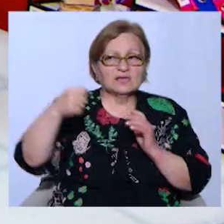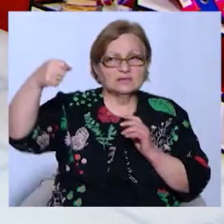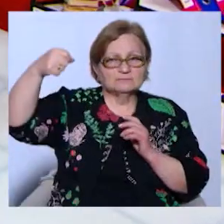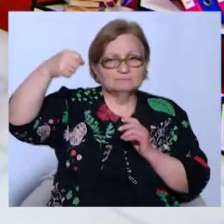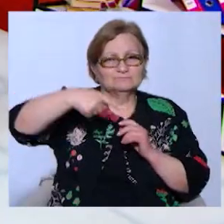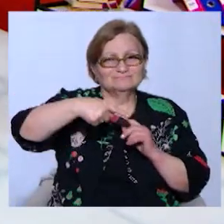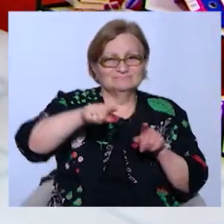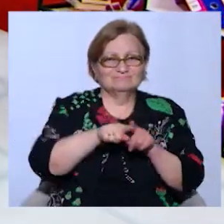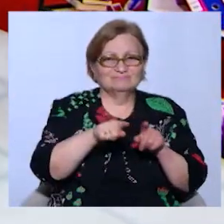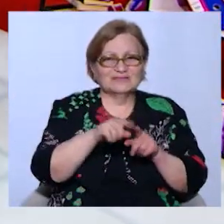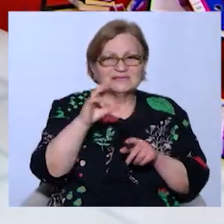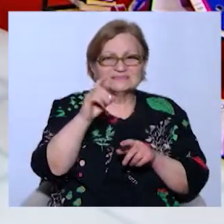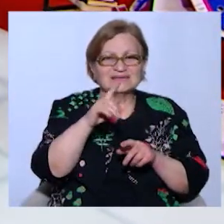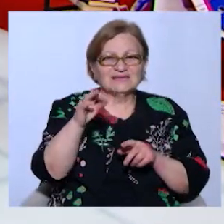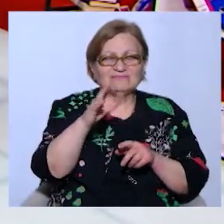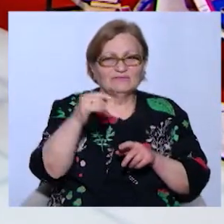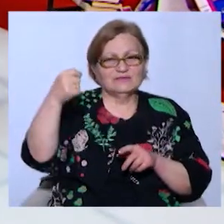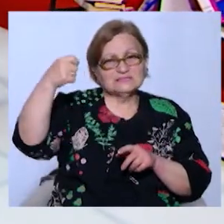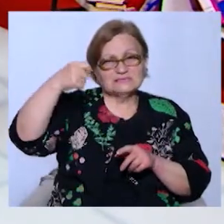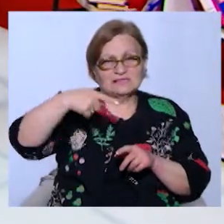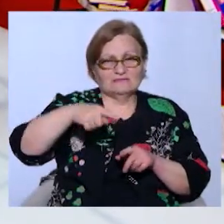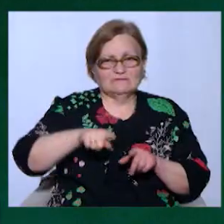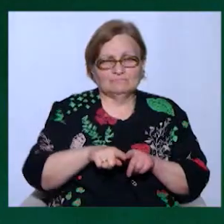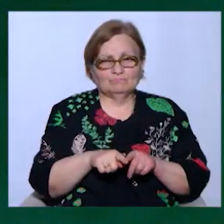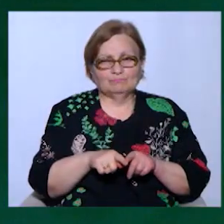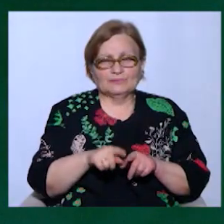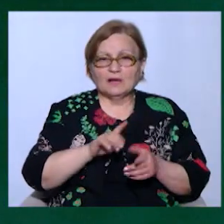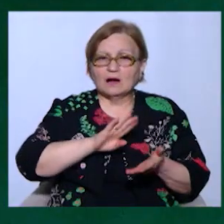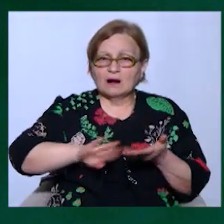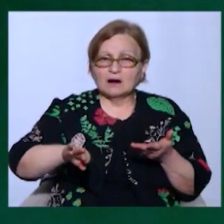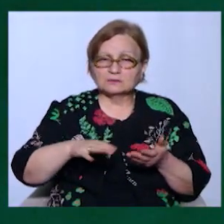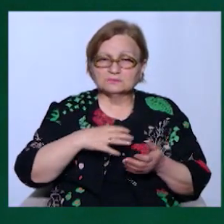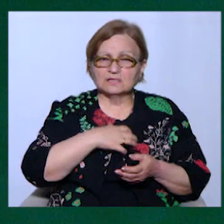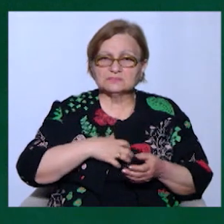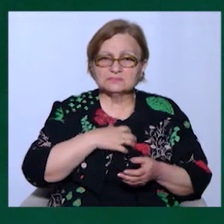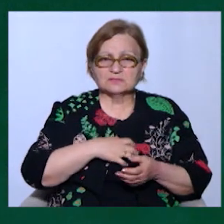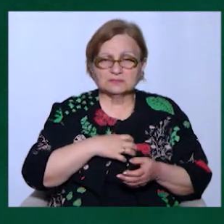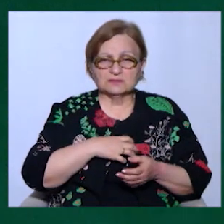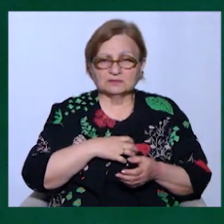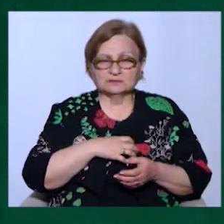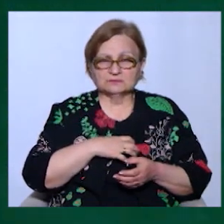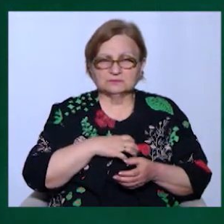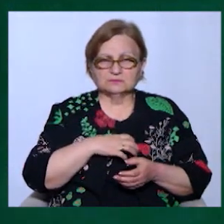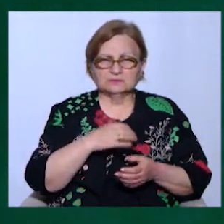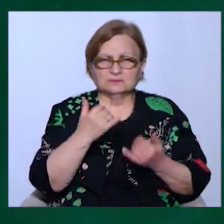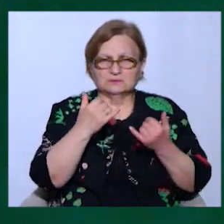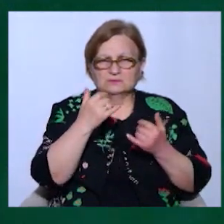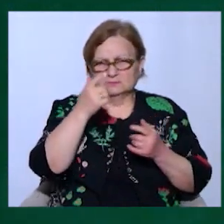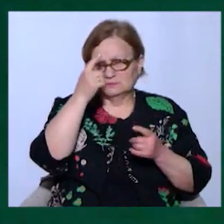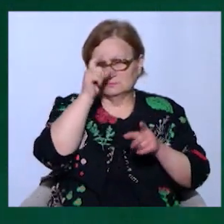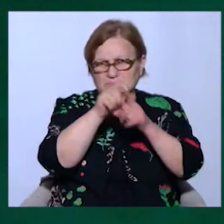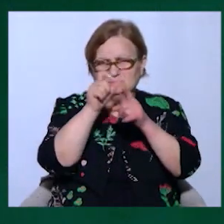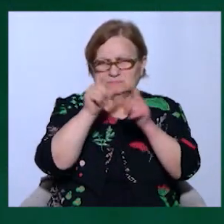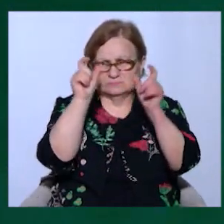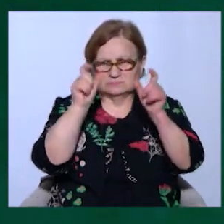ხშირად ხდება მათემატიკაში. გარდა ძირითადი ცნებებისა მათემატიკის, ძალიან